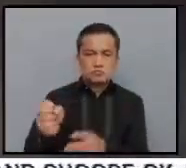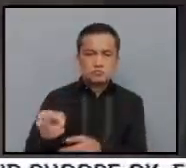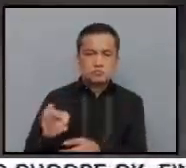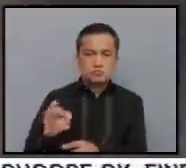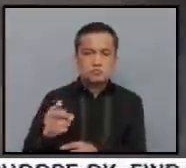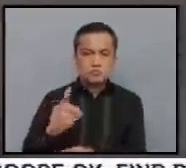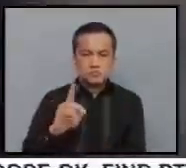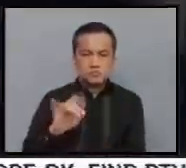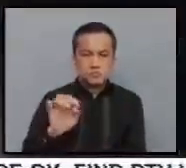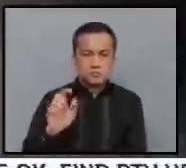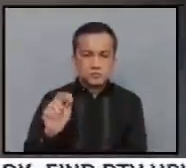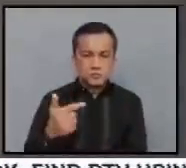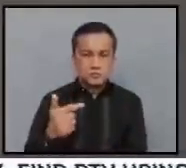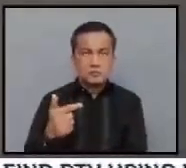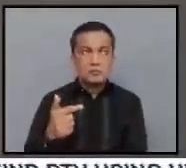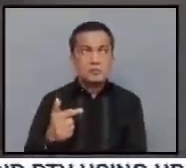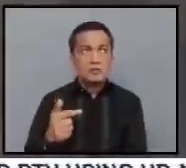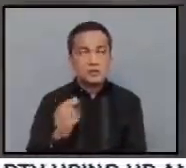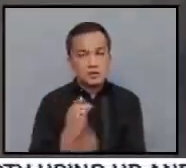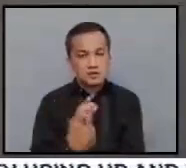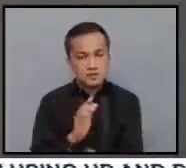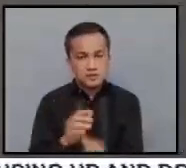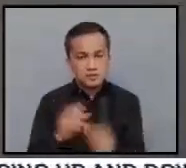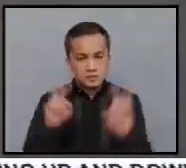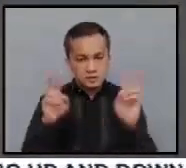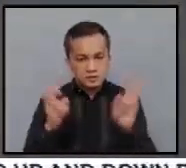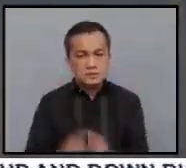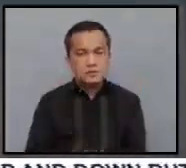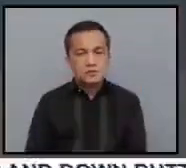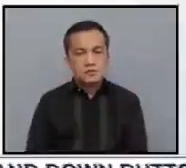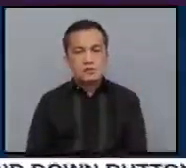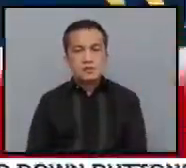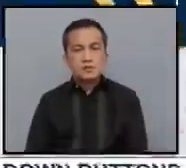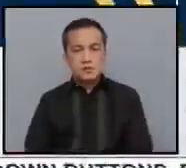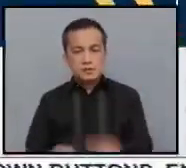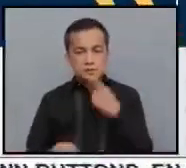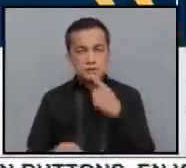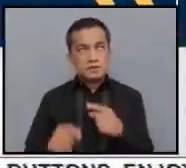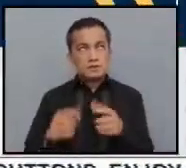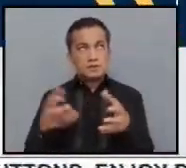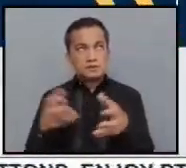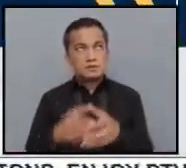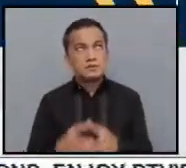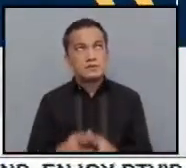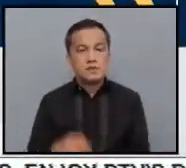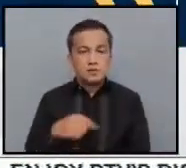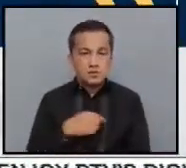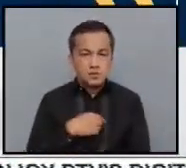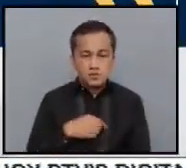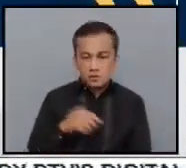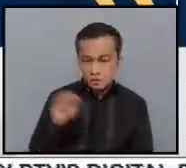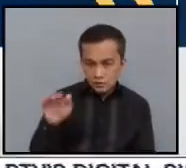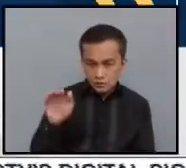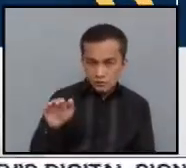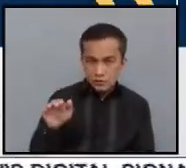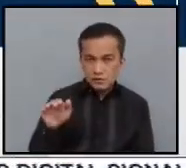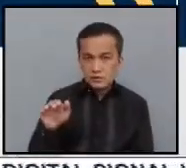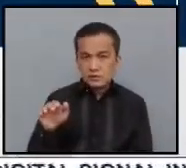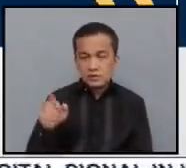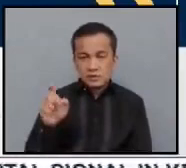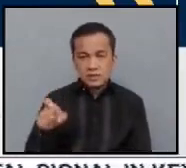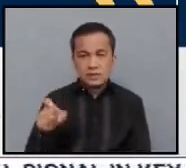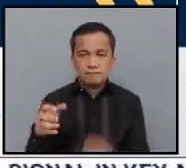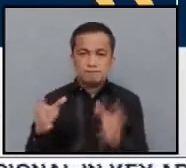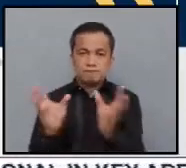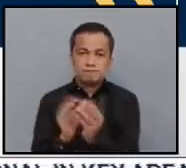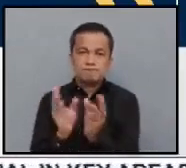and Local Government sa eksperto ang usapin, pero giit ng ahensya. We will be calling their attention. Kailangan ipulumi nila yung lahat ng